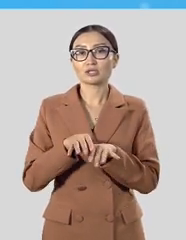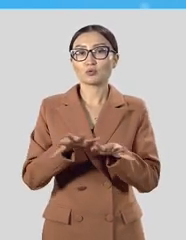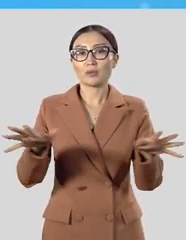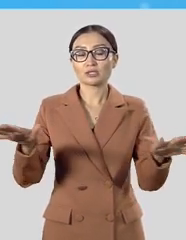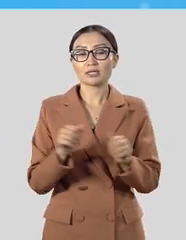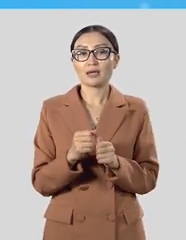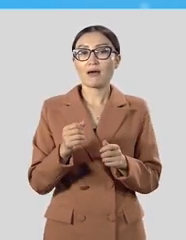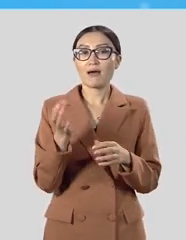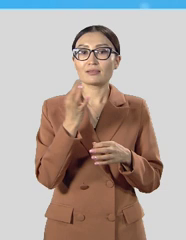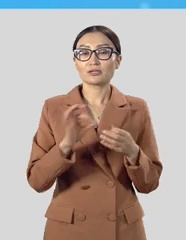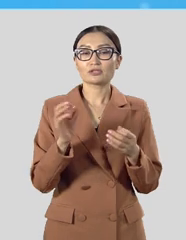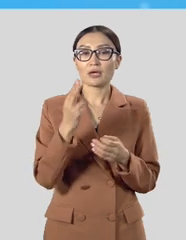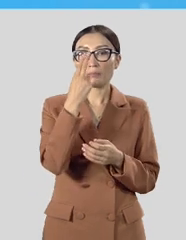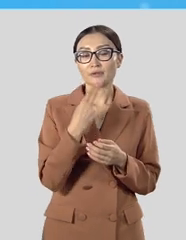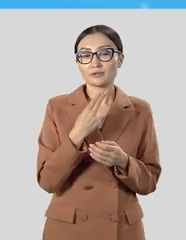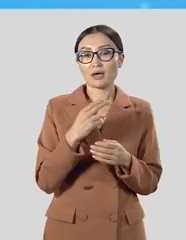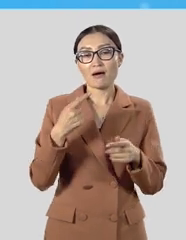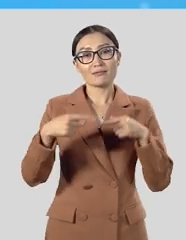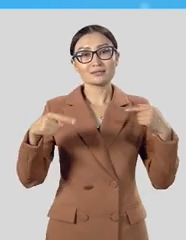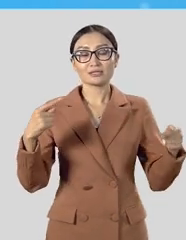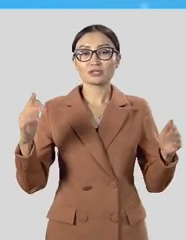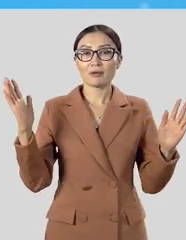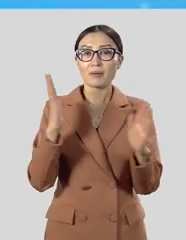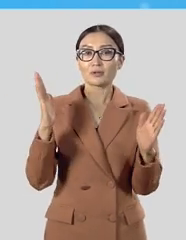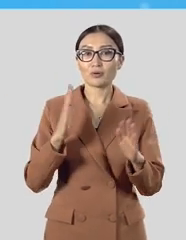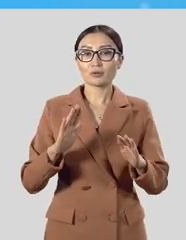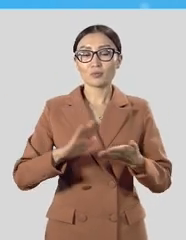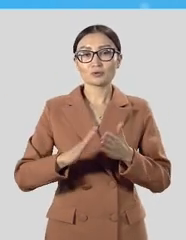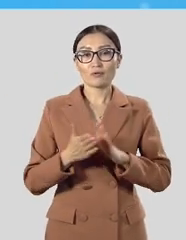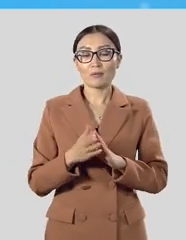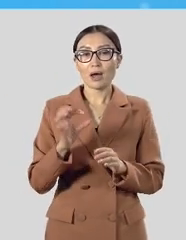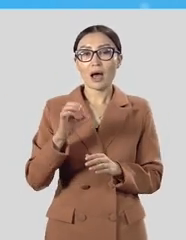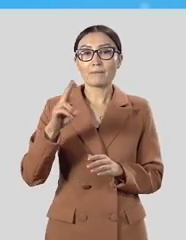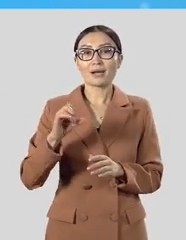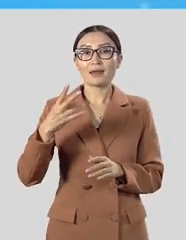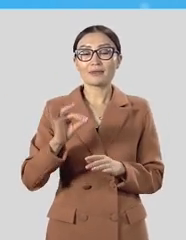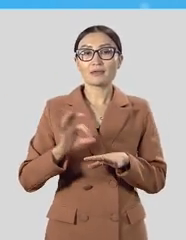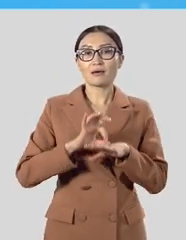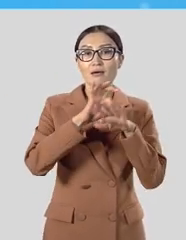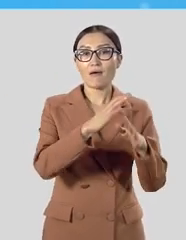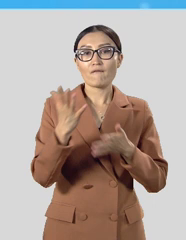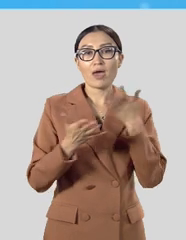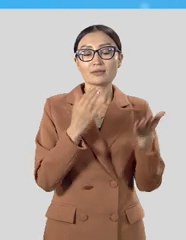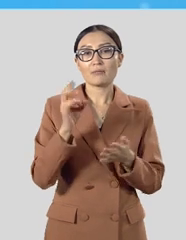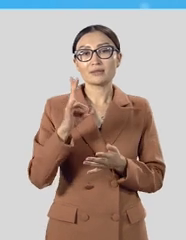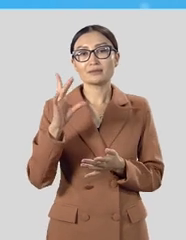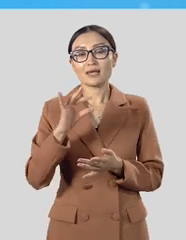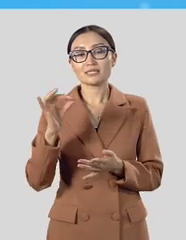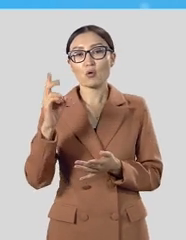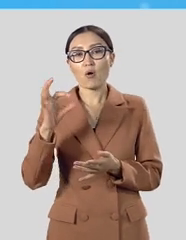отличная приспособленность к различным экологическим условиям. Опыление происходит ветром, насекомыми,